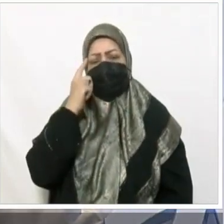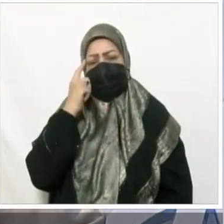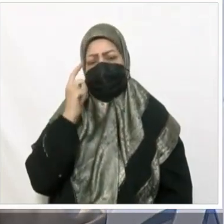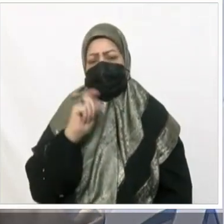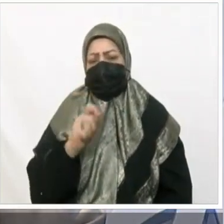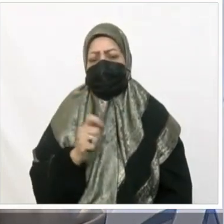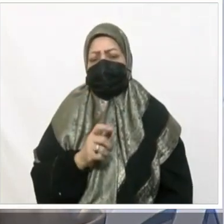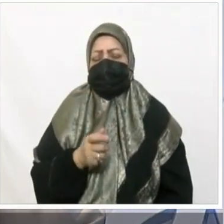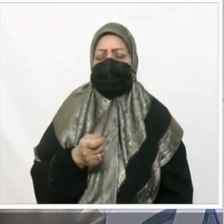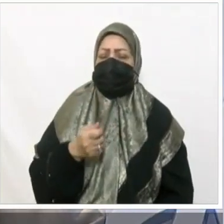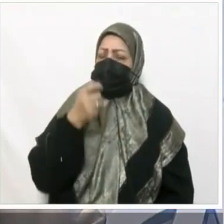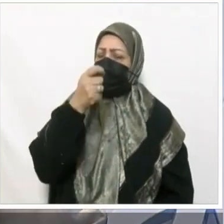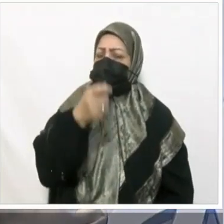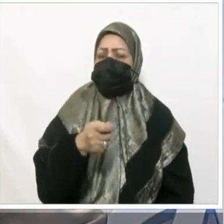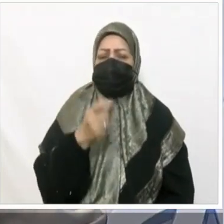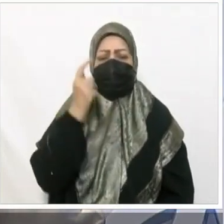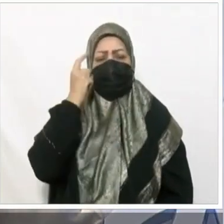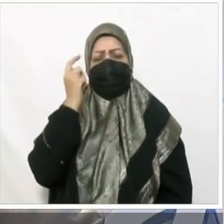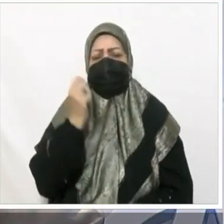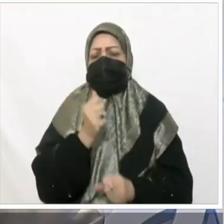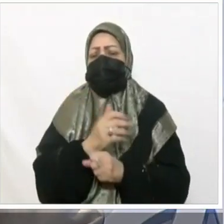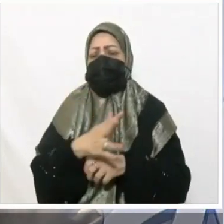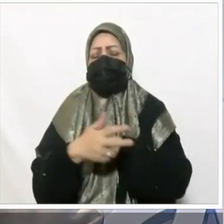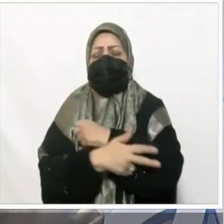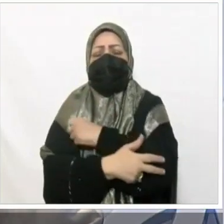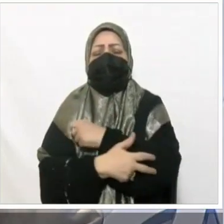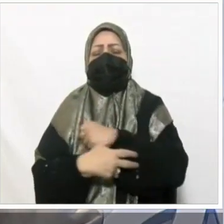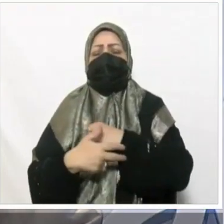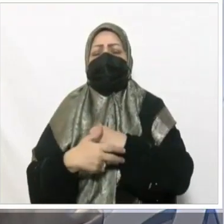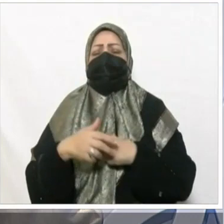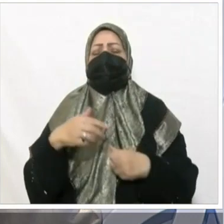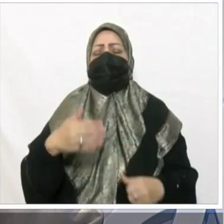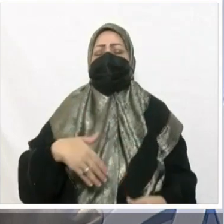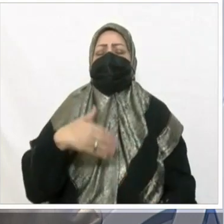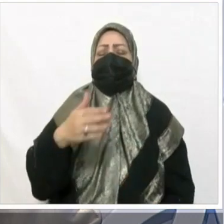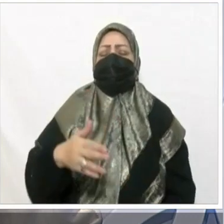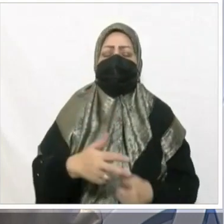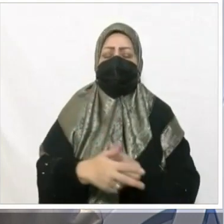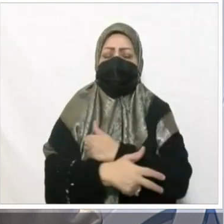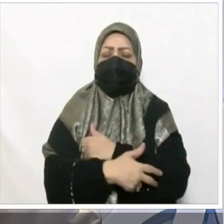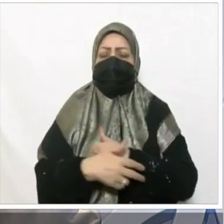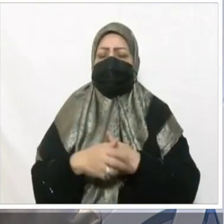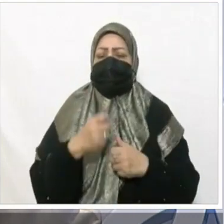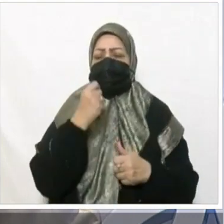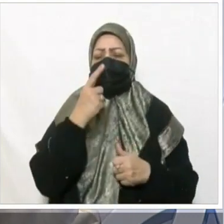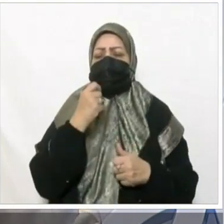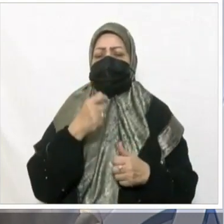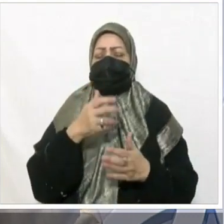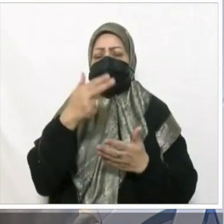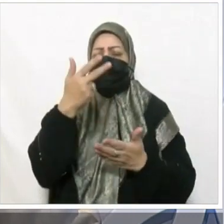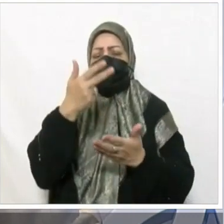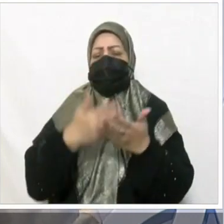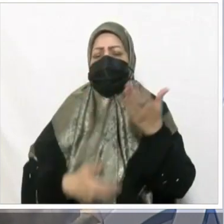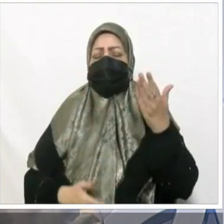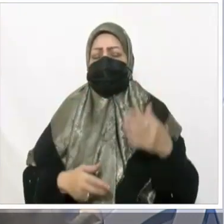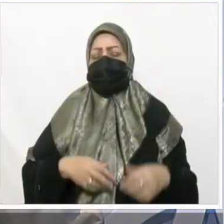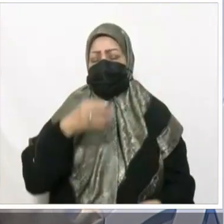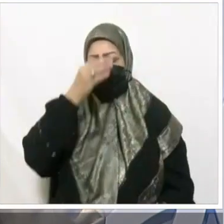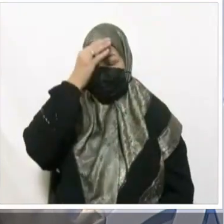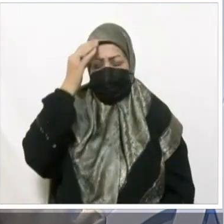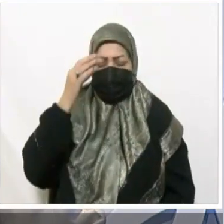أيام قلائل ستخرج دار الإفتاء بيانا إن شاء الله تحدد على إثره هذه